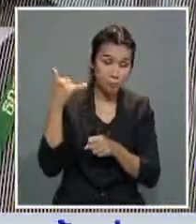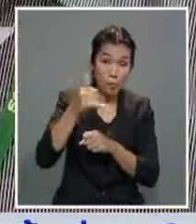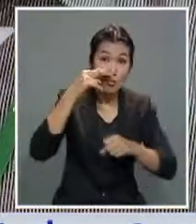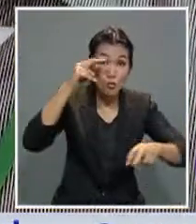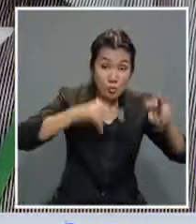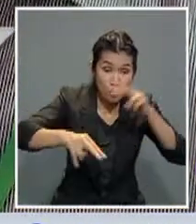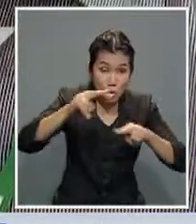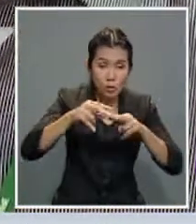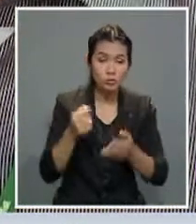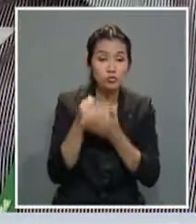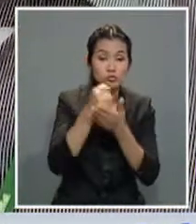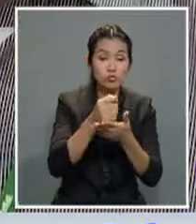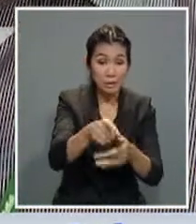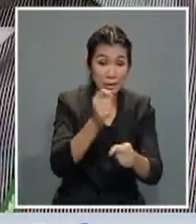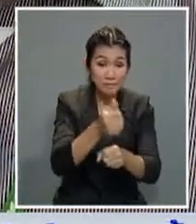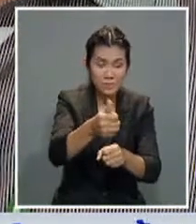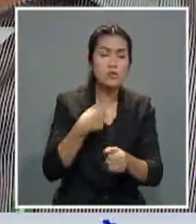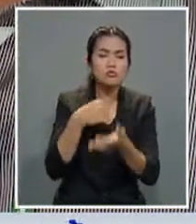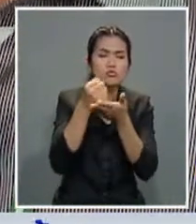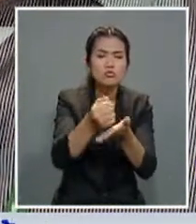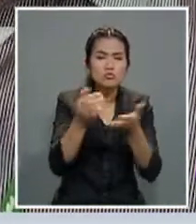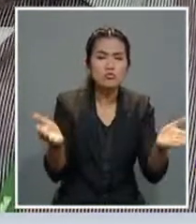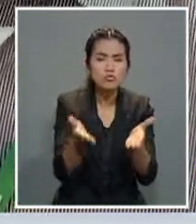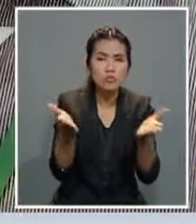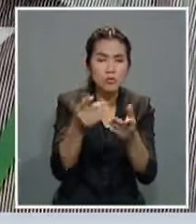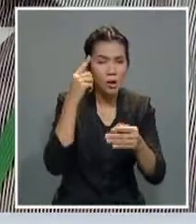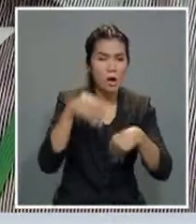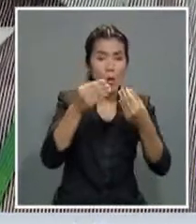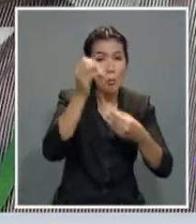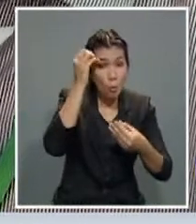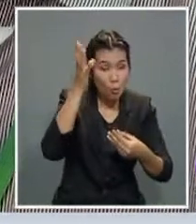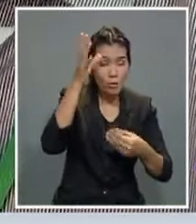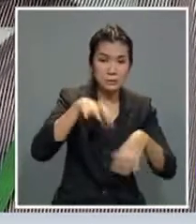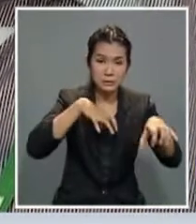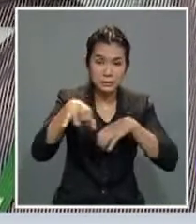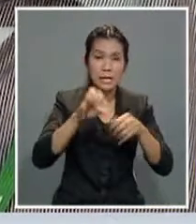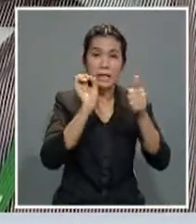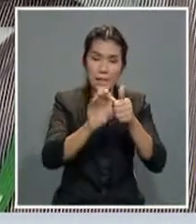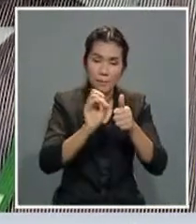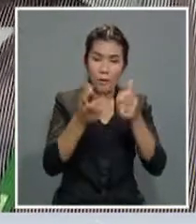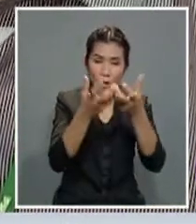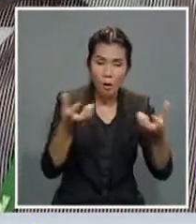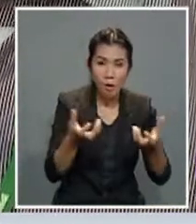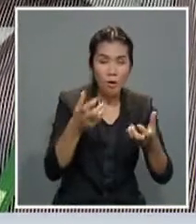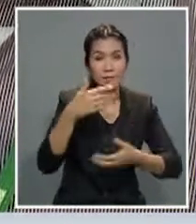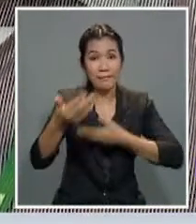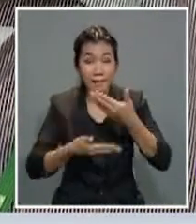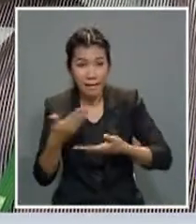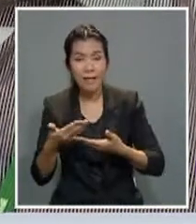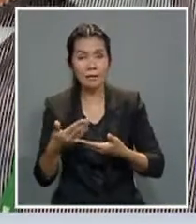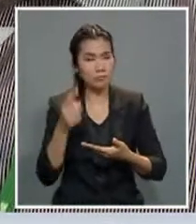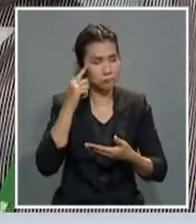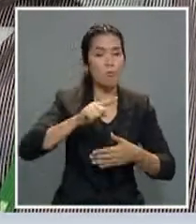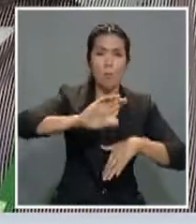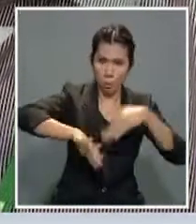นไปต่อยอดสิ่งที่เขามีอยู่แล้วไปเพิ่มเติมความรู้ไปเพิ่มเติมการจัดการแล้วแนะนำเรื่องเกี่ยวกับแพ็กเกจความรู้การตลาดเนี้ยก